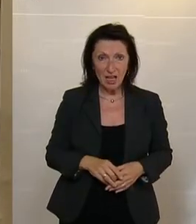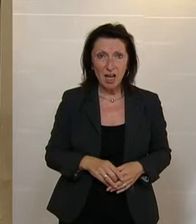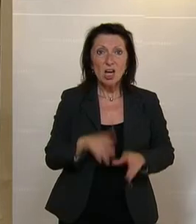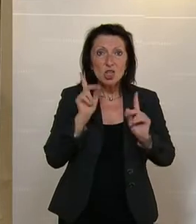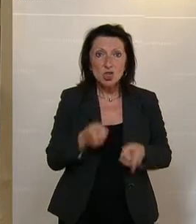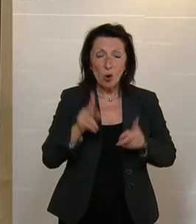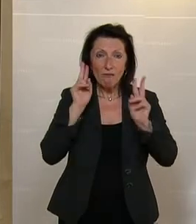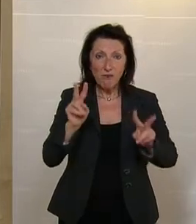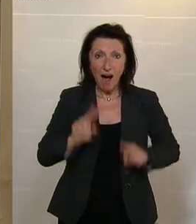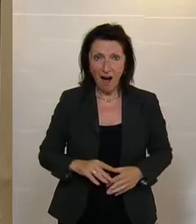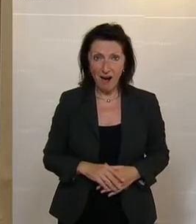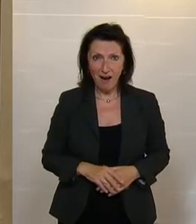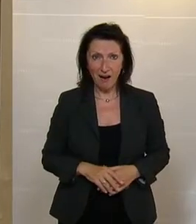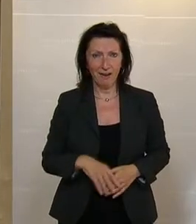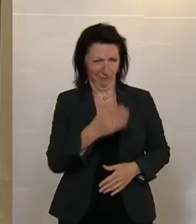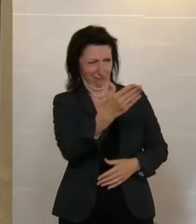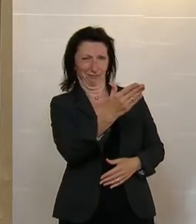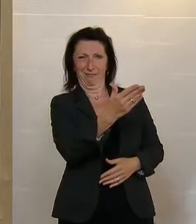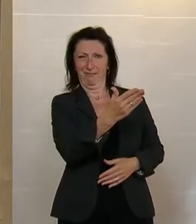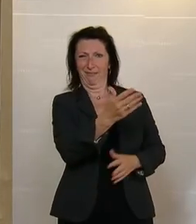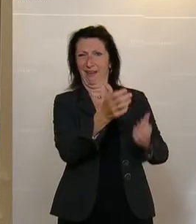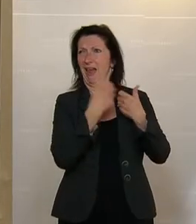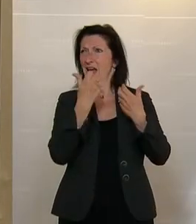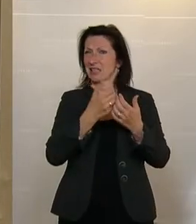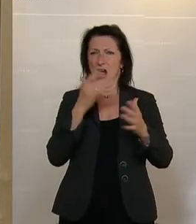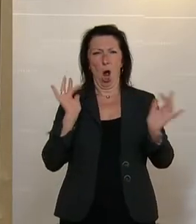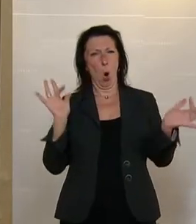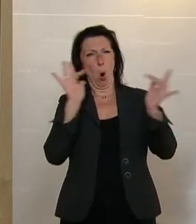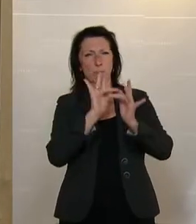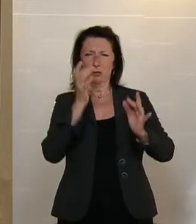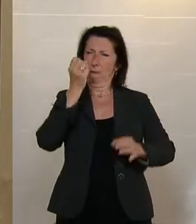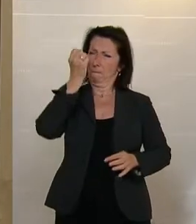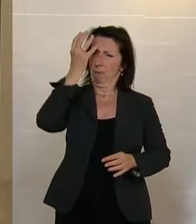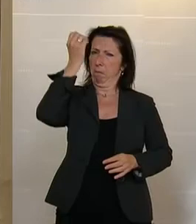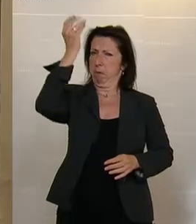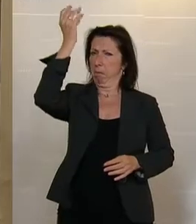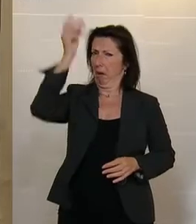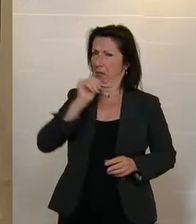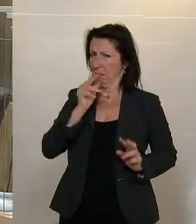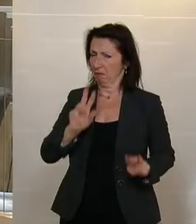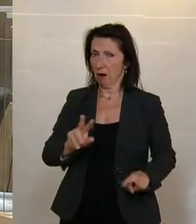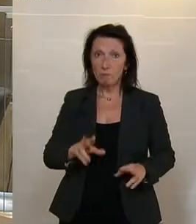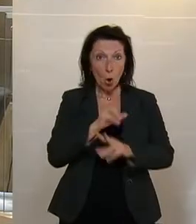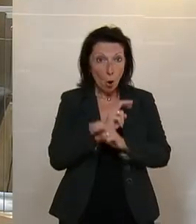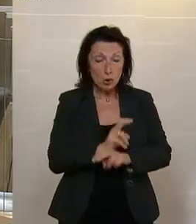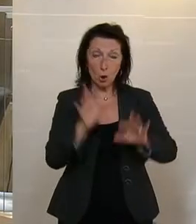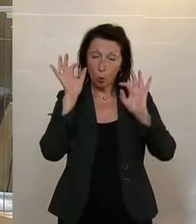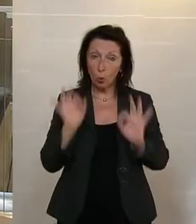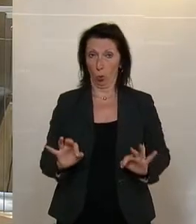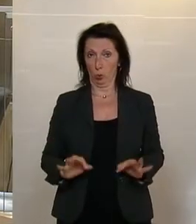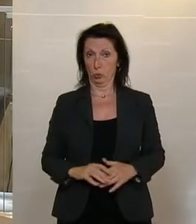wahr sein. Die Geschichten seien nicht wahr, was das zum Teil von der Oppositionsrede. Österreich ist gut